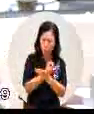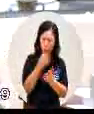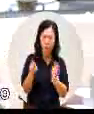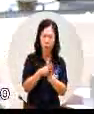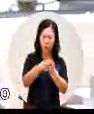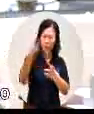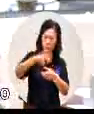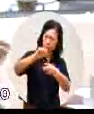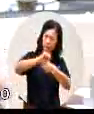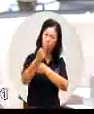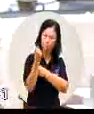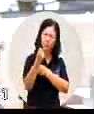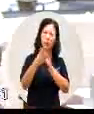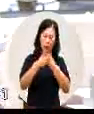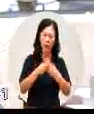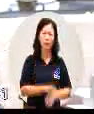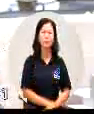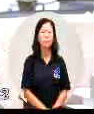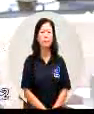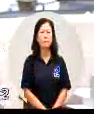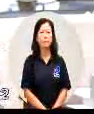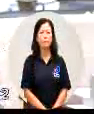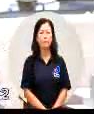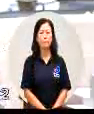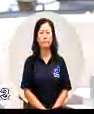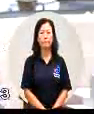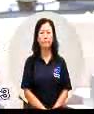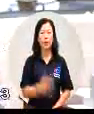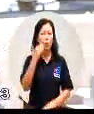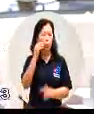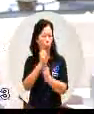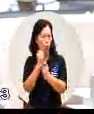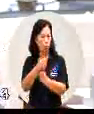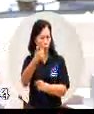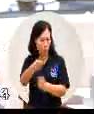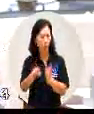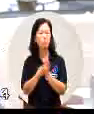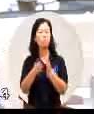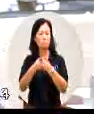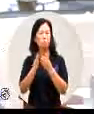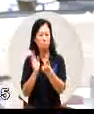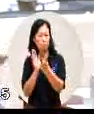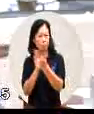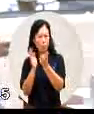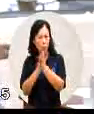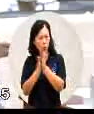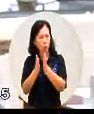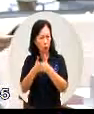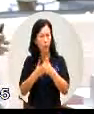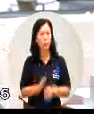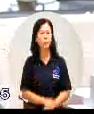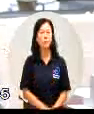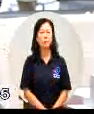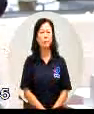想谢谢我们放下去哈，做得好我们就要鼓励哈。